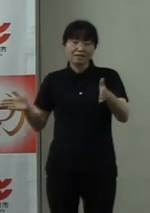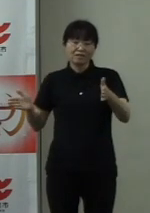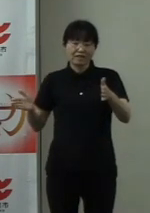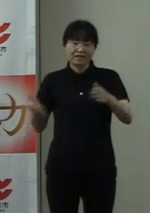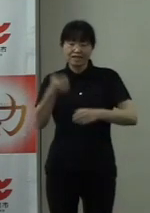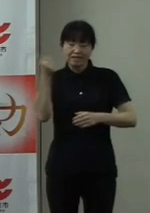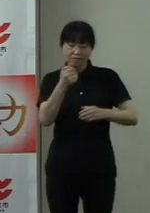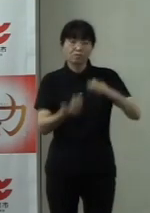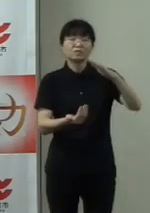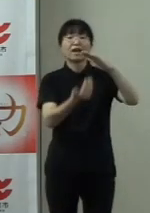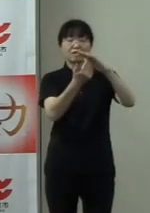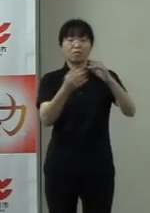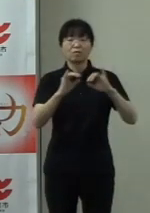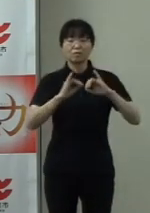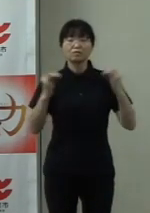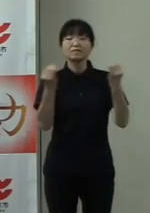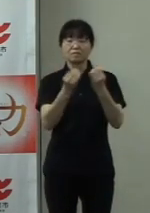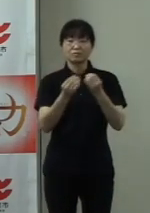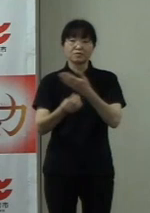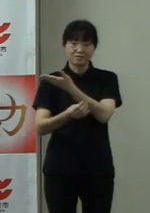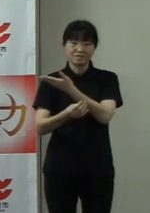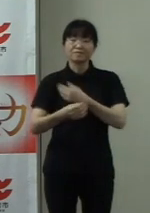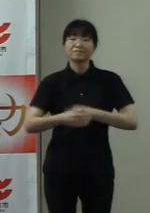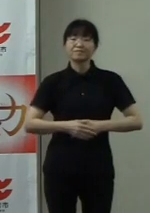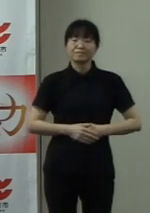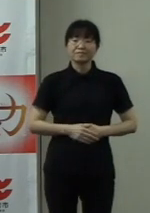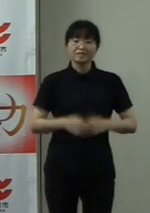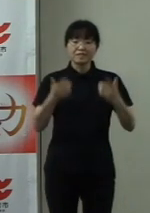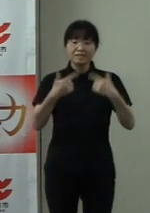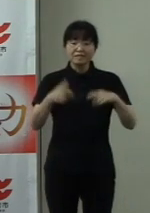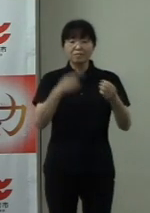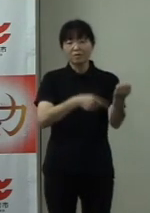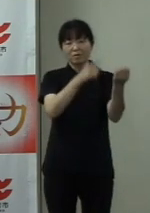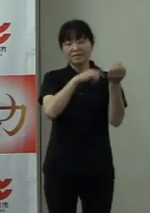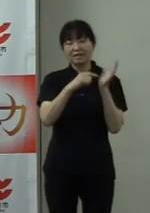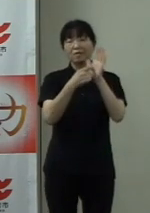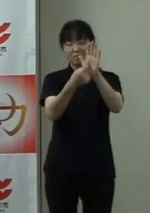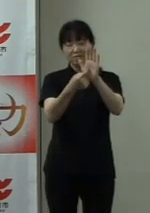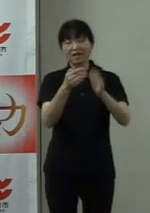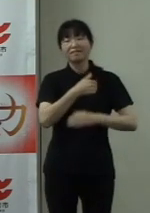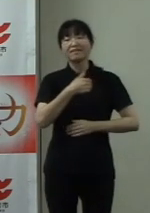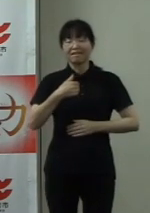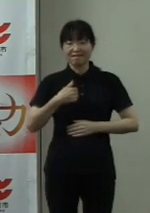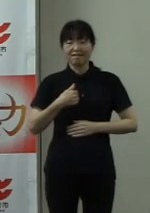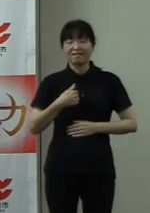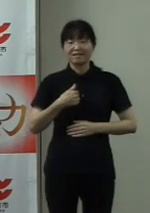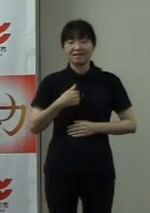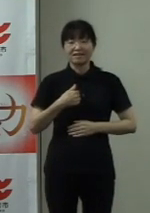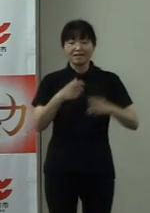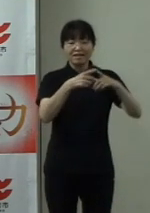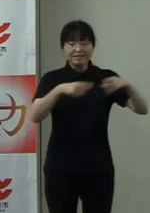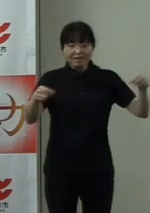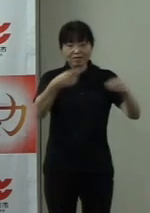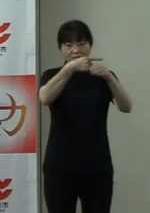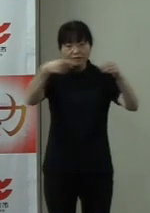ているチームで、ありまして、普段通りの力を出し切ることができれば、本当に全国で